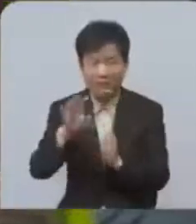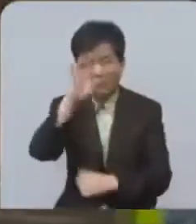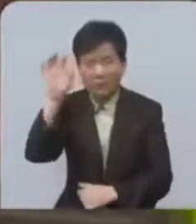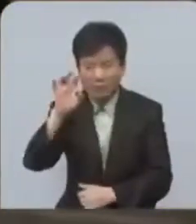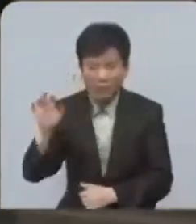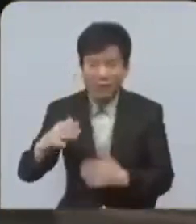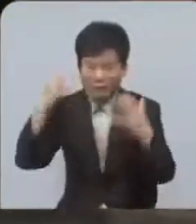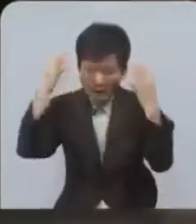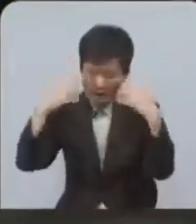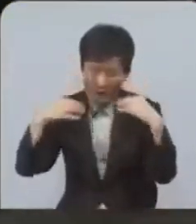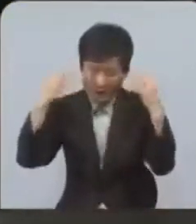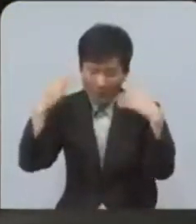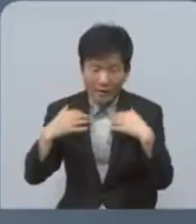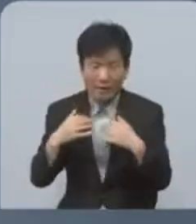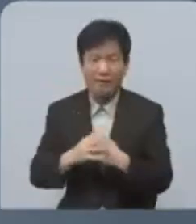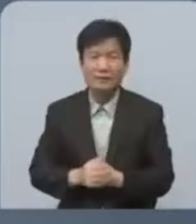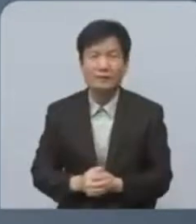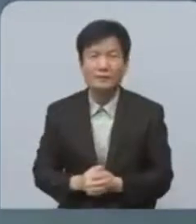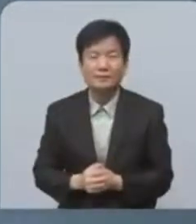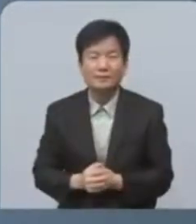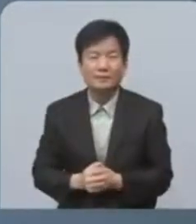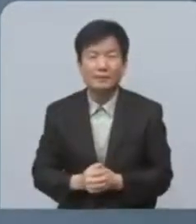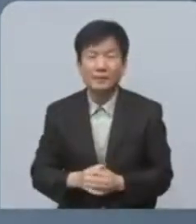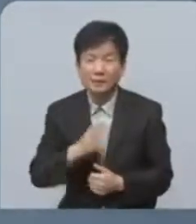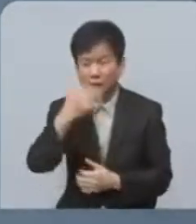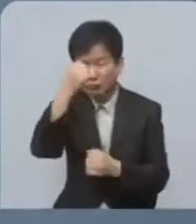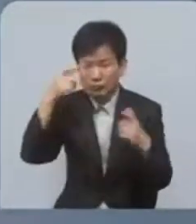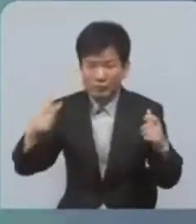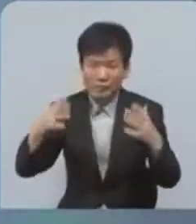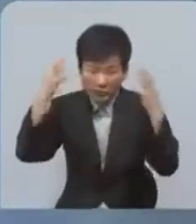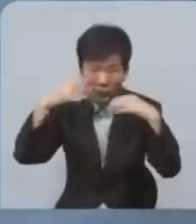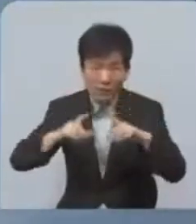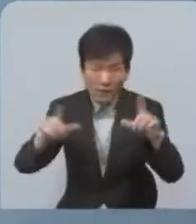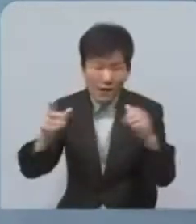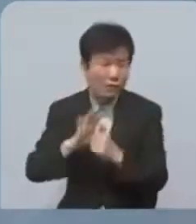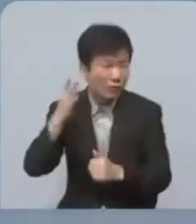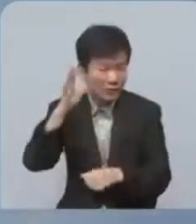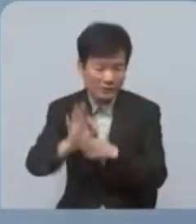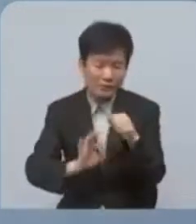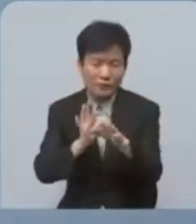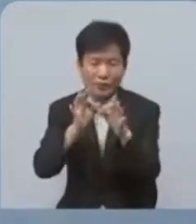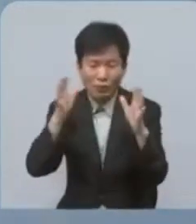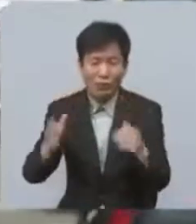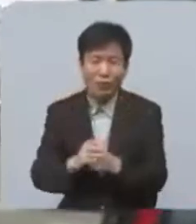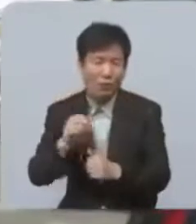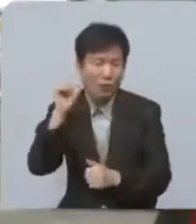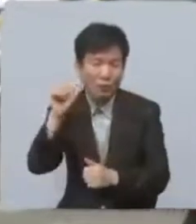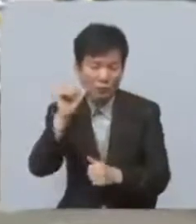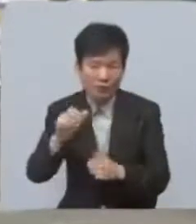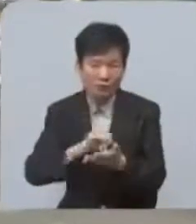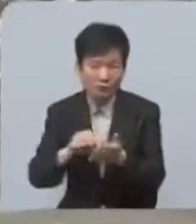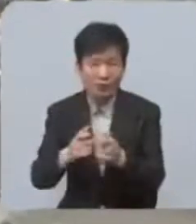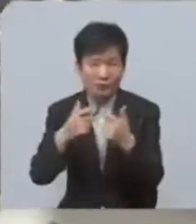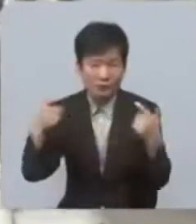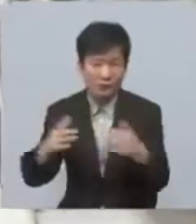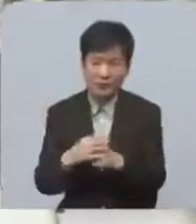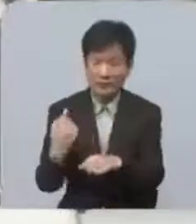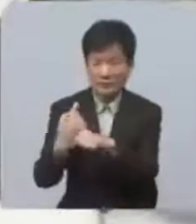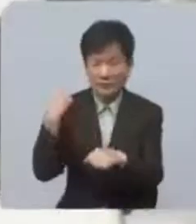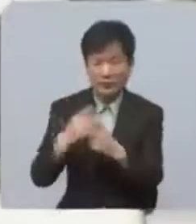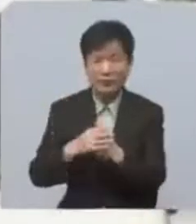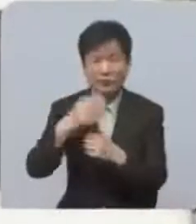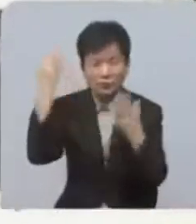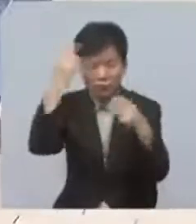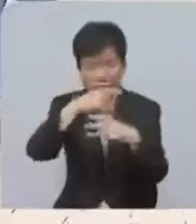반복되는 폭염과의 사투입니다. 실제 충북의 폭염 일수는 최근 10년 사이 닷새가량 늘었고 지난해